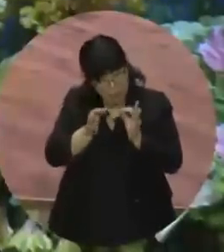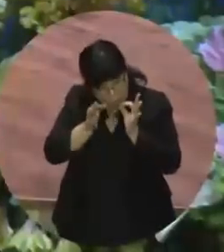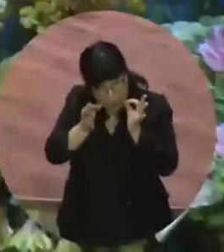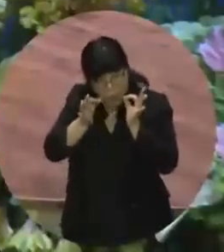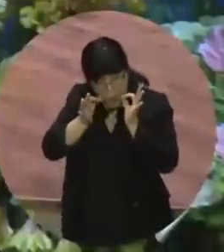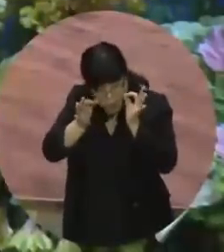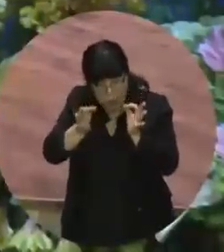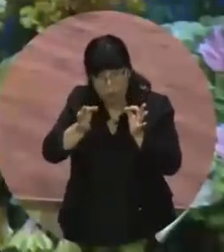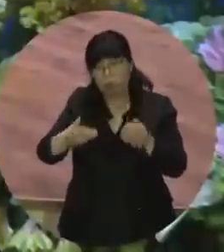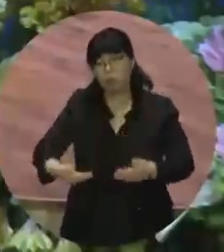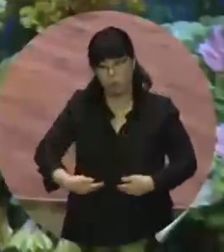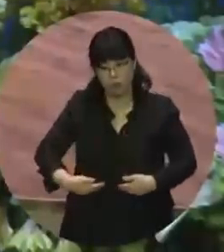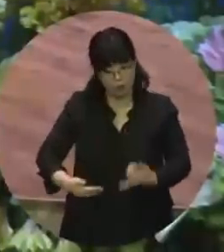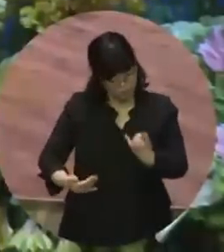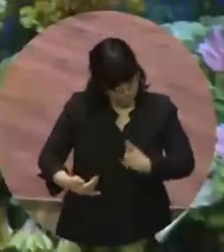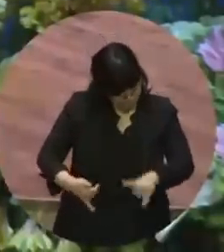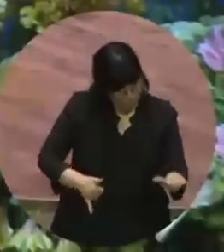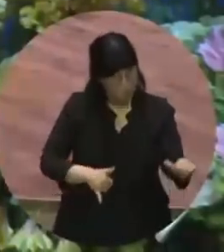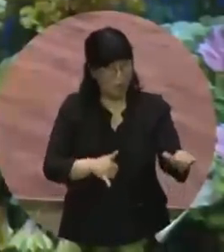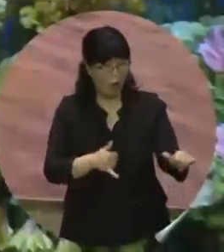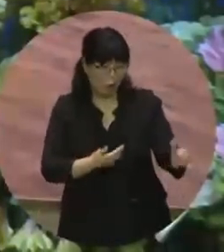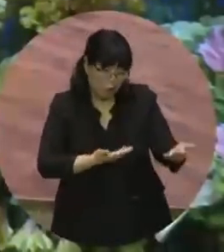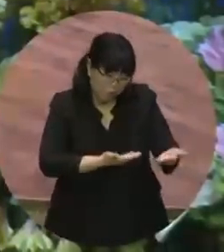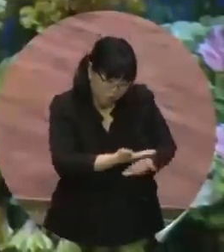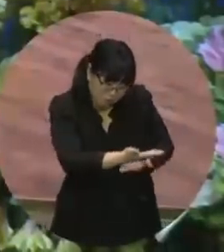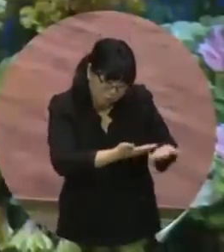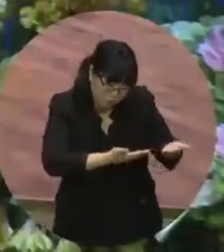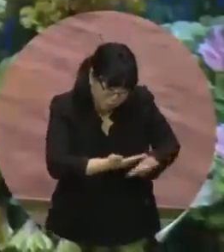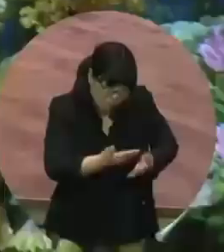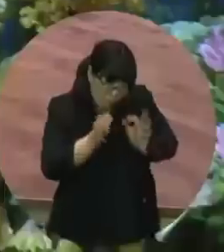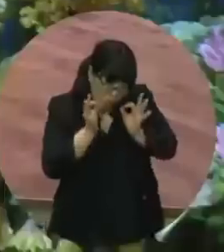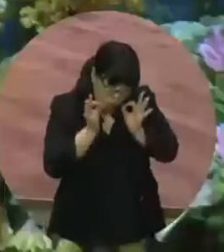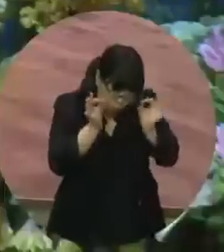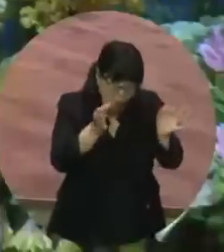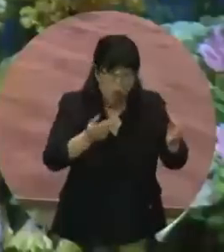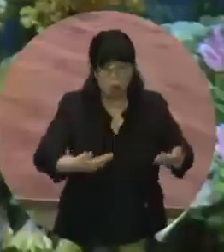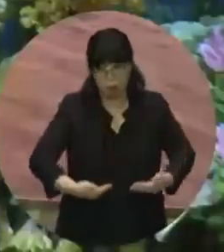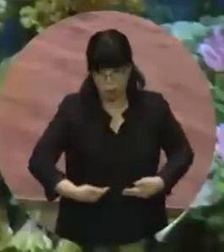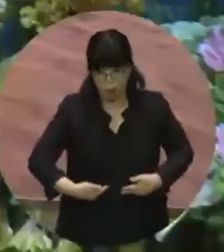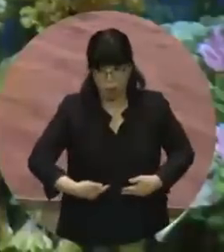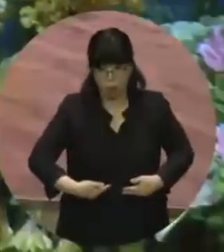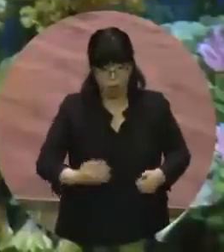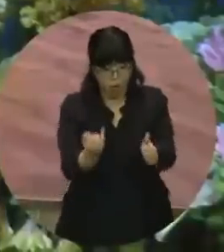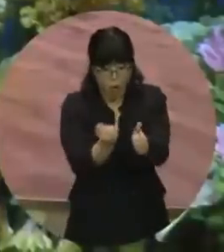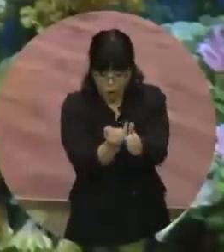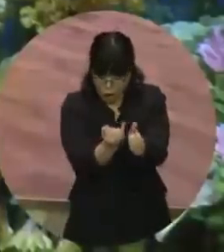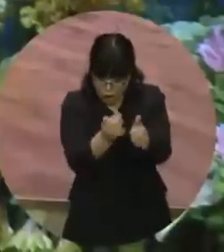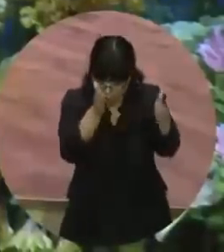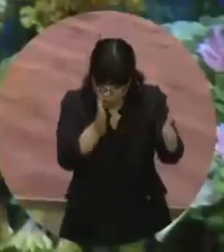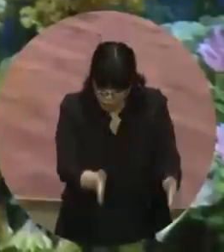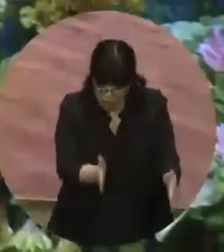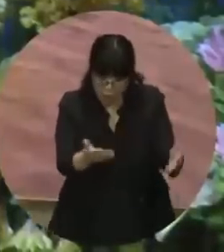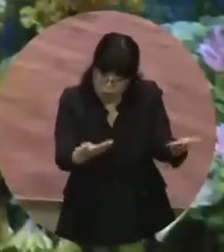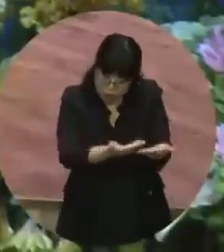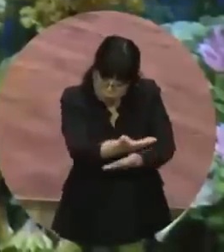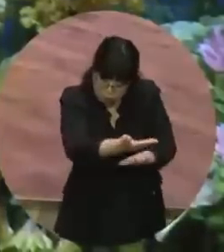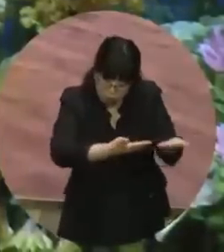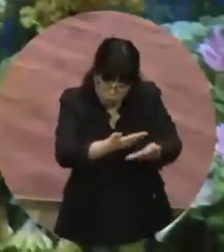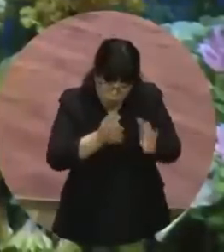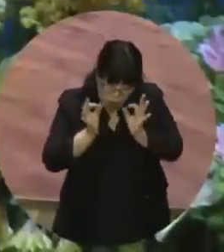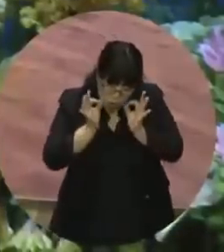소통, 언약적 소통, 부부 간에, 부모 자식 간에 언약적 소통되면 그 가정 건강한 가정이,